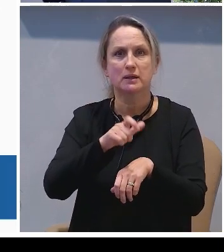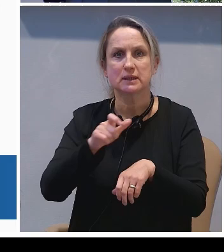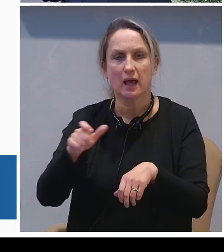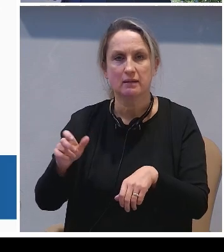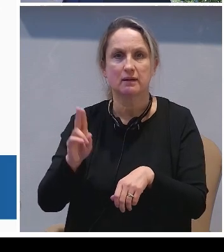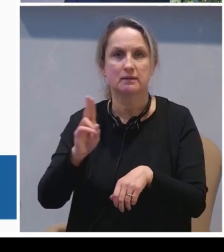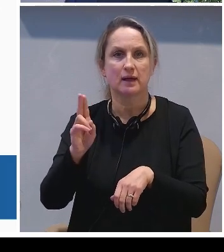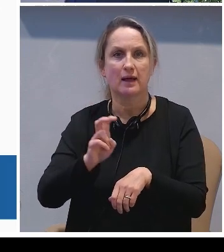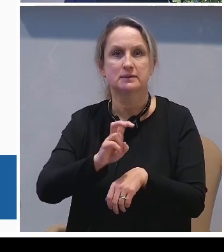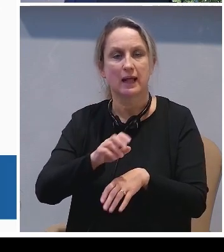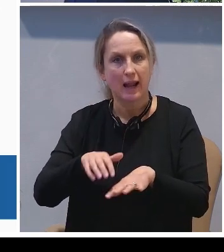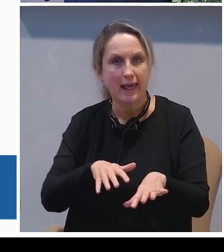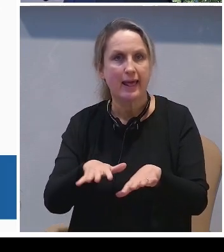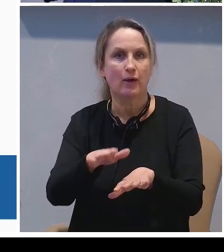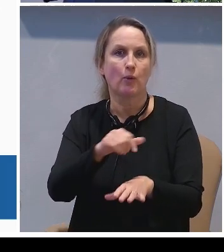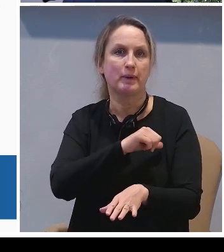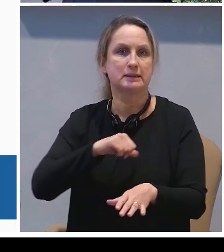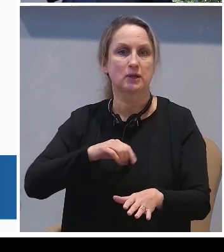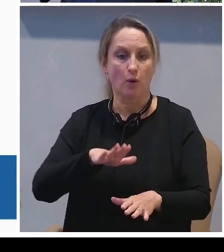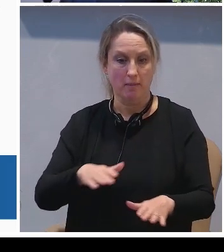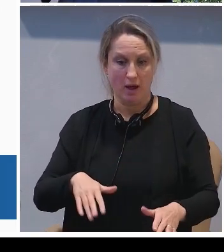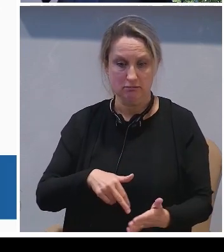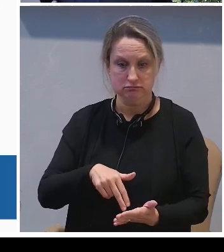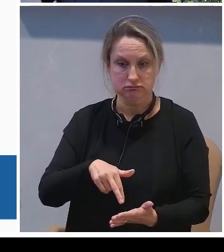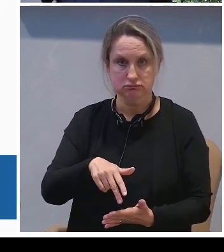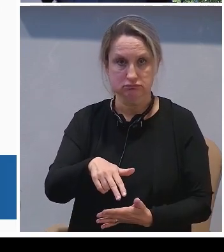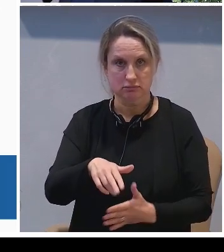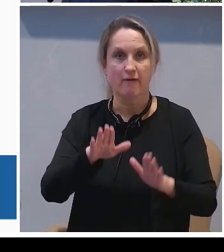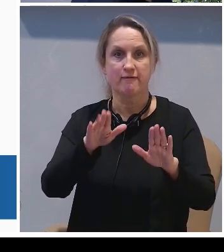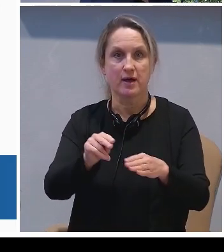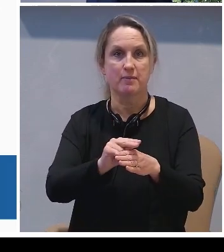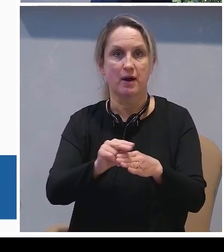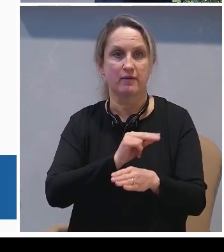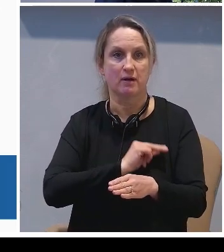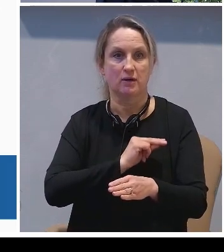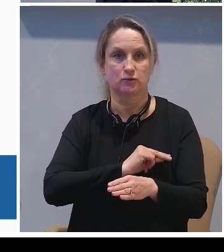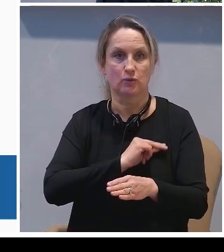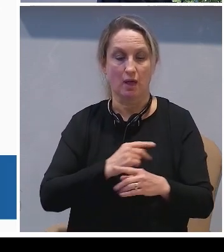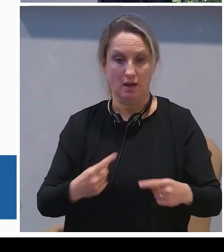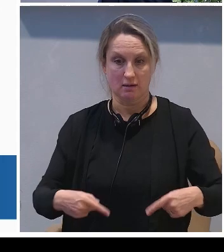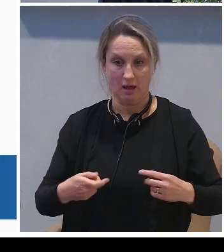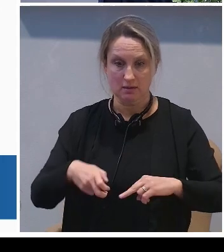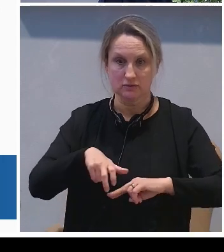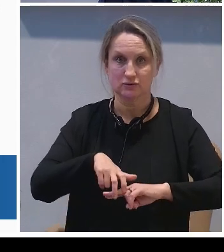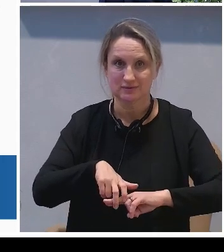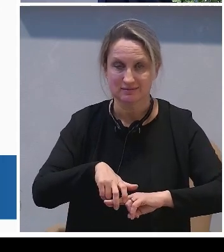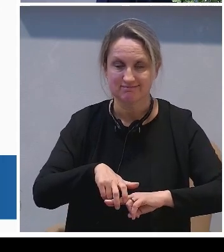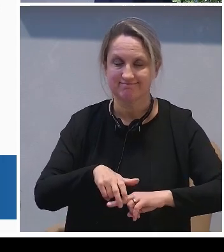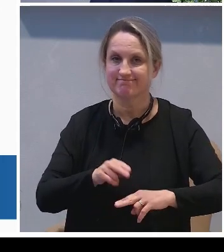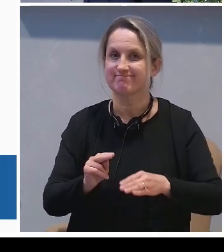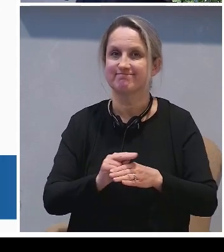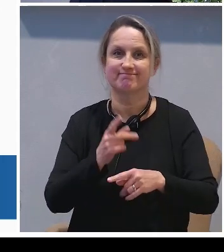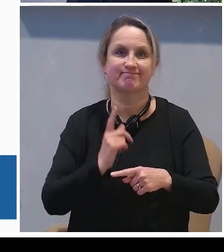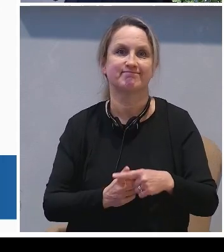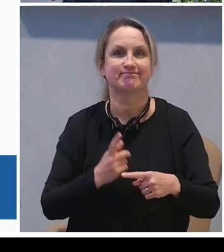rahvakeeles, pharmaceutical et ta liigub companies, ise and the veel omal companies jalal, have et ta ei required ole ainult that the ratastoolis. et ta teeb treatment mingeid only be samme applied to ja selle